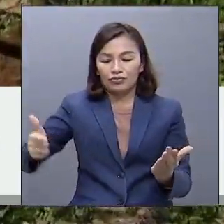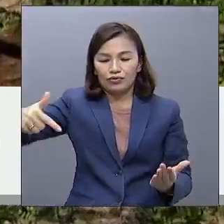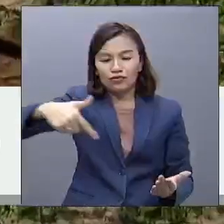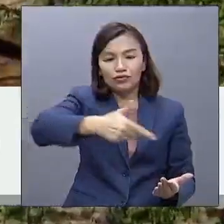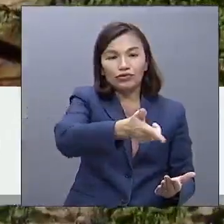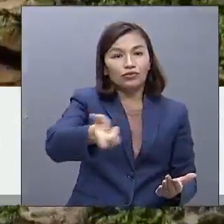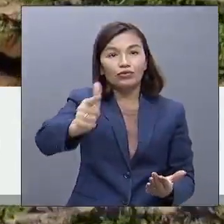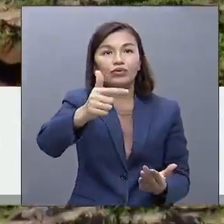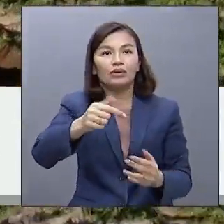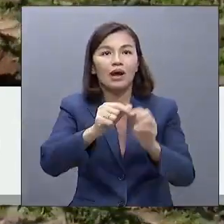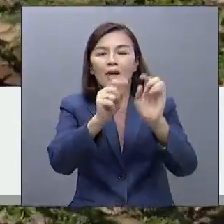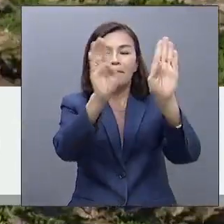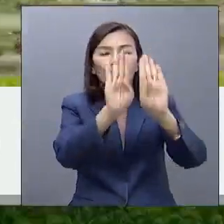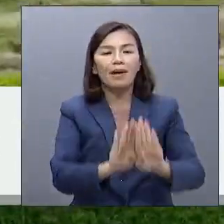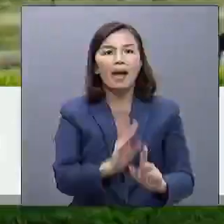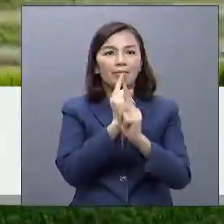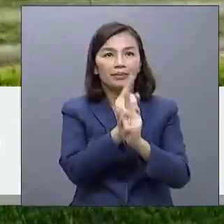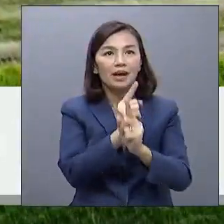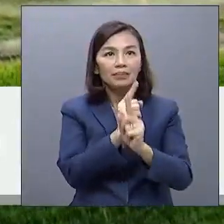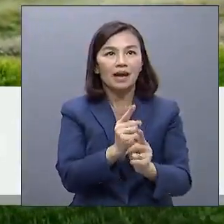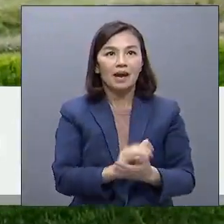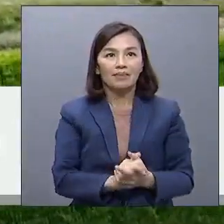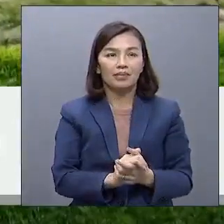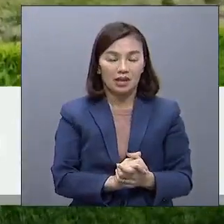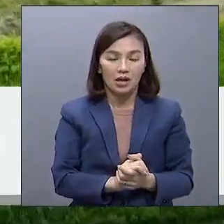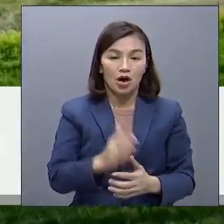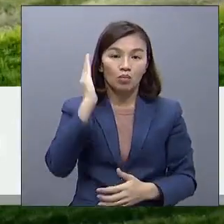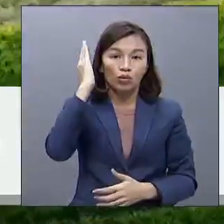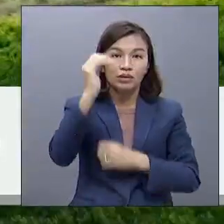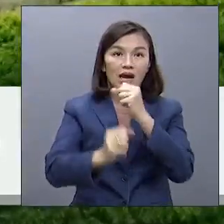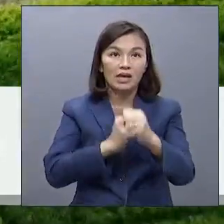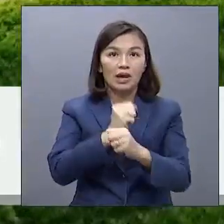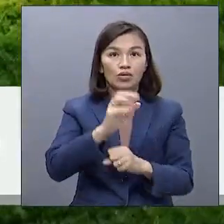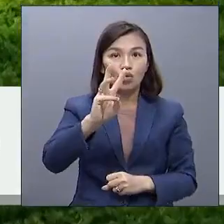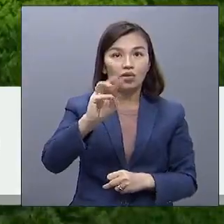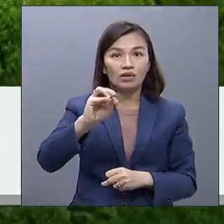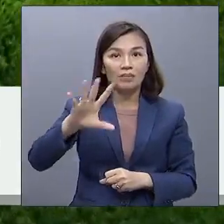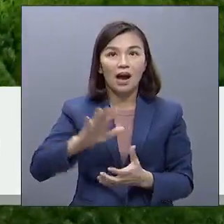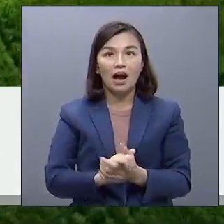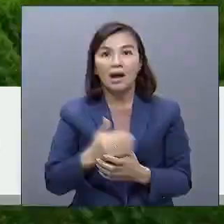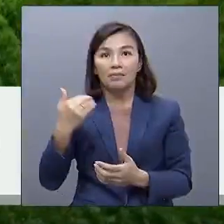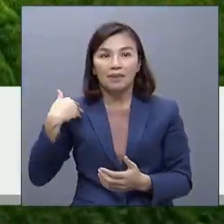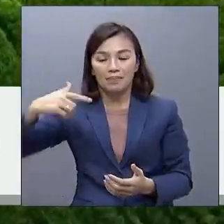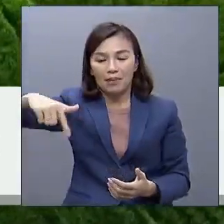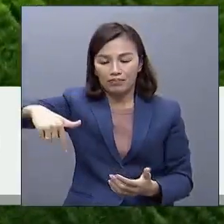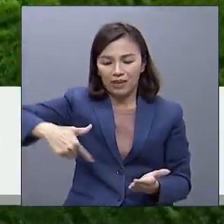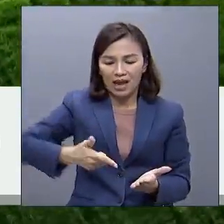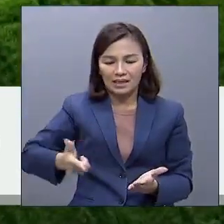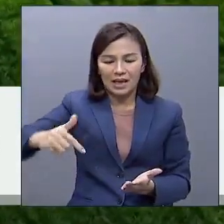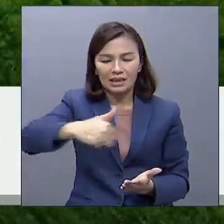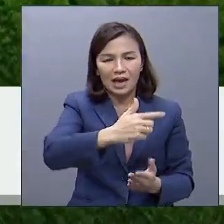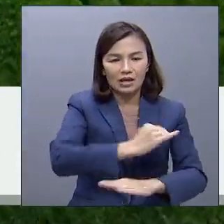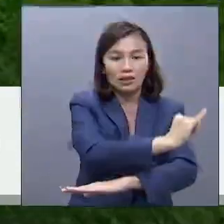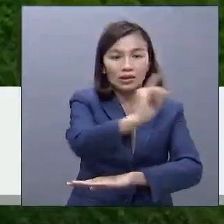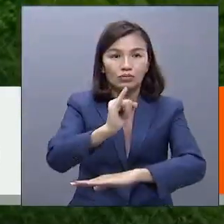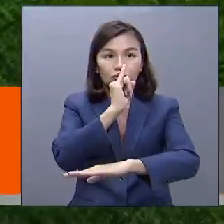บไว้ค่ะโดยการสร้างงานครั้งนี้ศิลปินวัย65ปีต้องไถรถไปบนพื้นที่กว่า 25,000 ตารางเมตรนะคะ